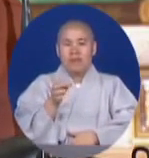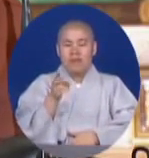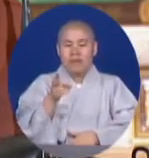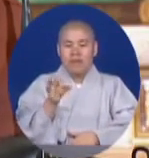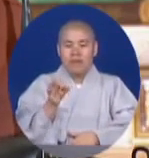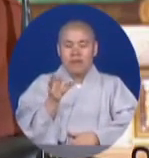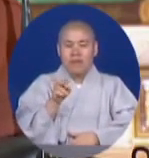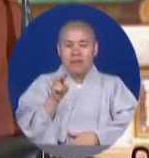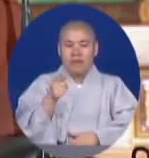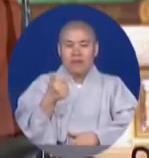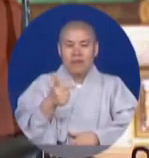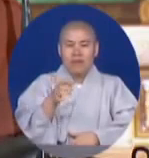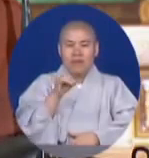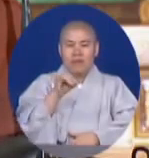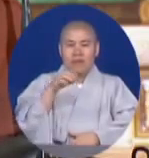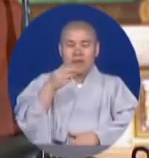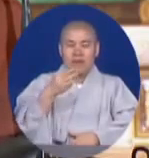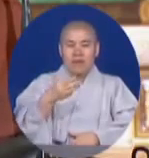영연